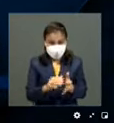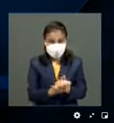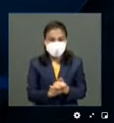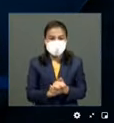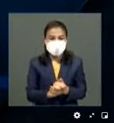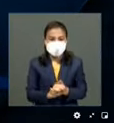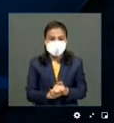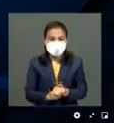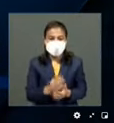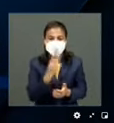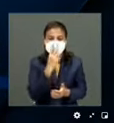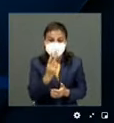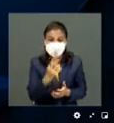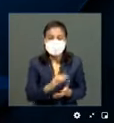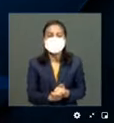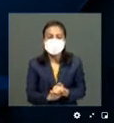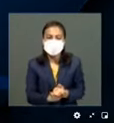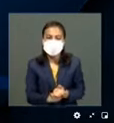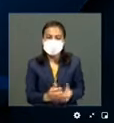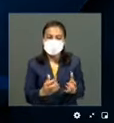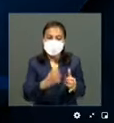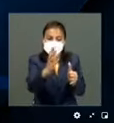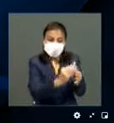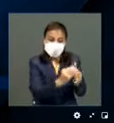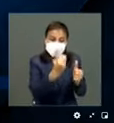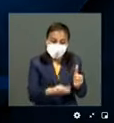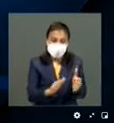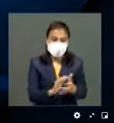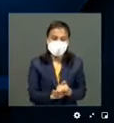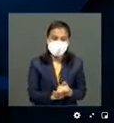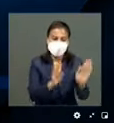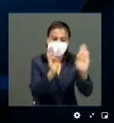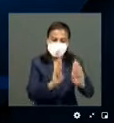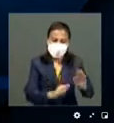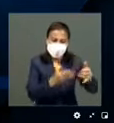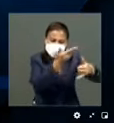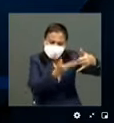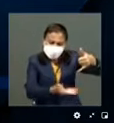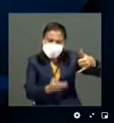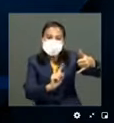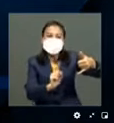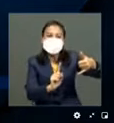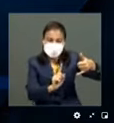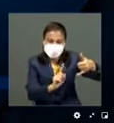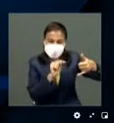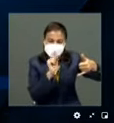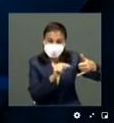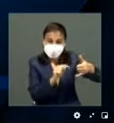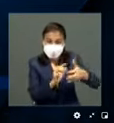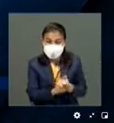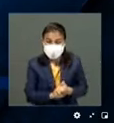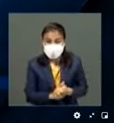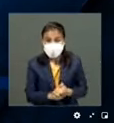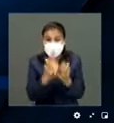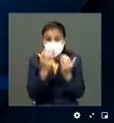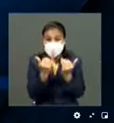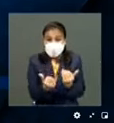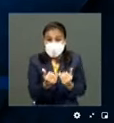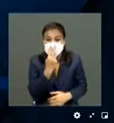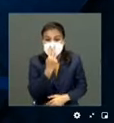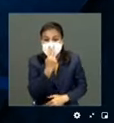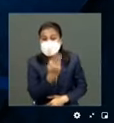กระดับความรุนแรงไปดูนิดนึงนะคะอันนี้เป็นสถานการณ์กทม.และปริมณฑลตัวเลขที่ได้เห็นตอนนี้เนี่ยที่